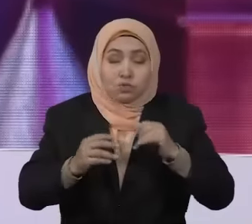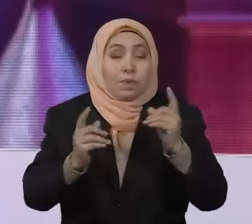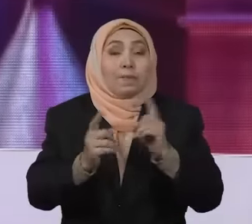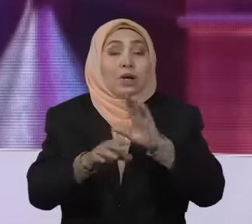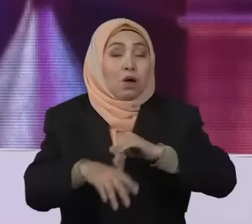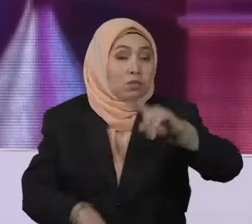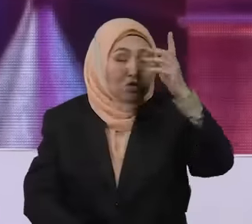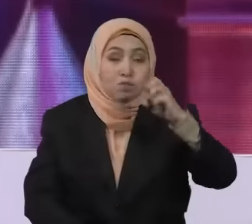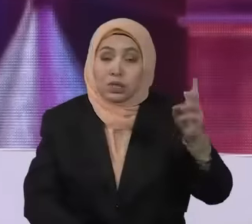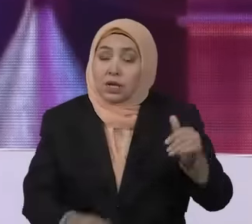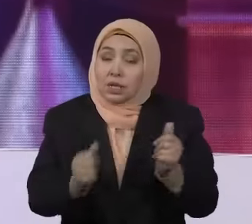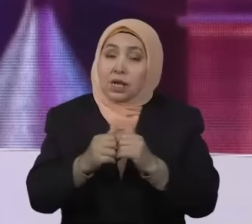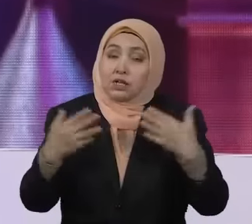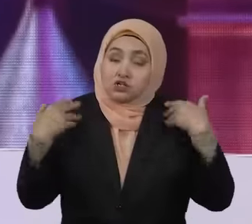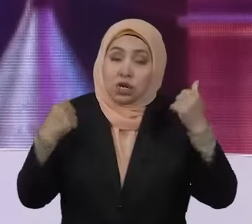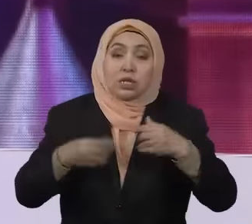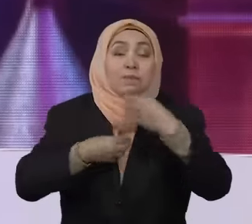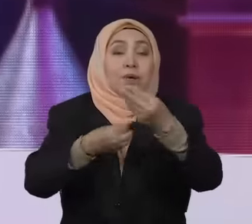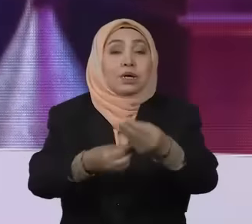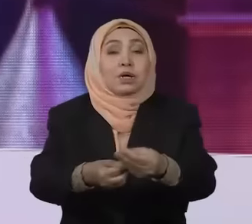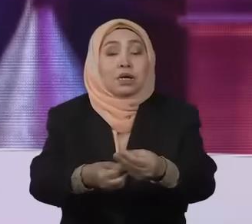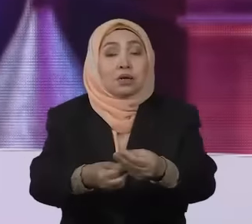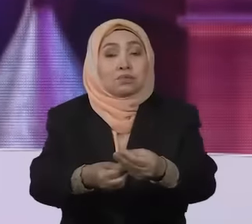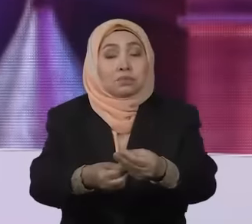Taala kesihatan yang baik, dikurniakan